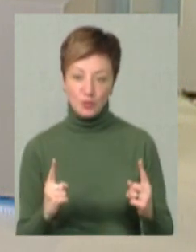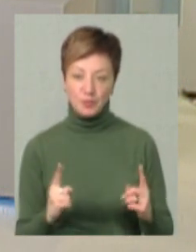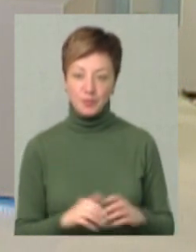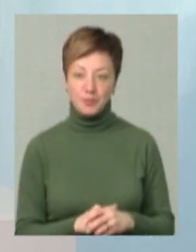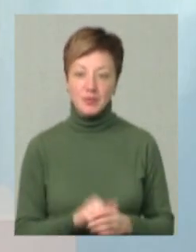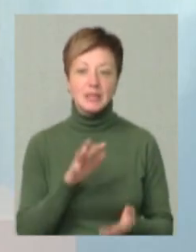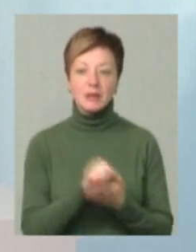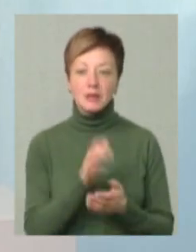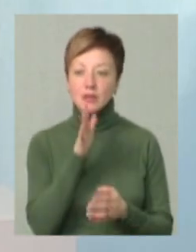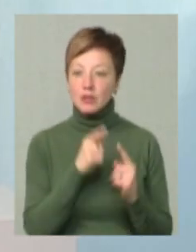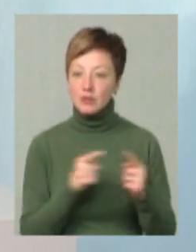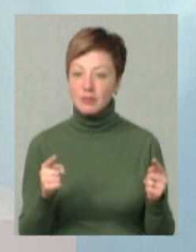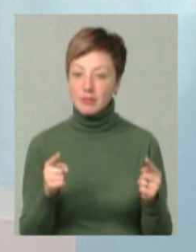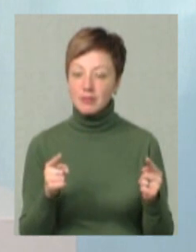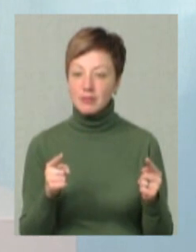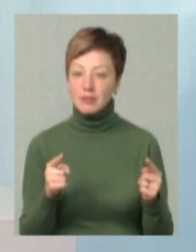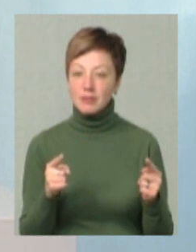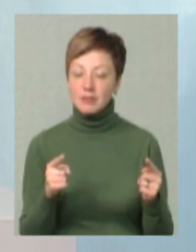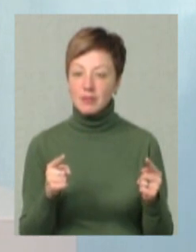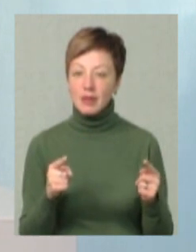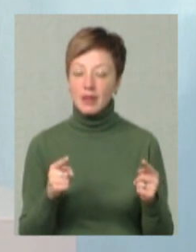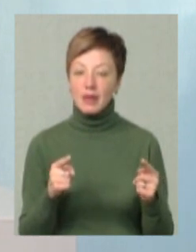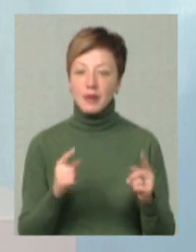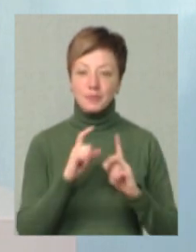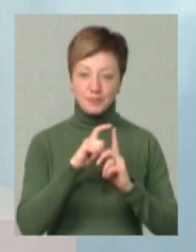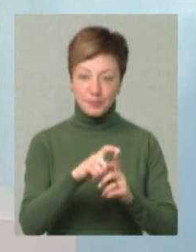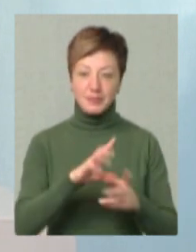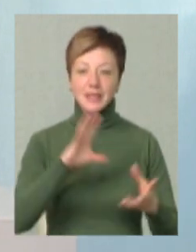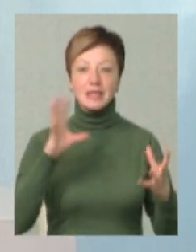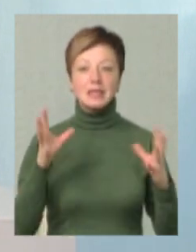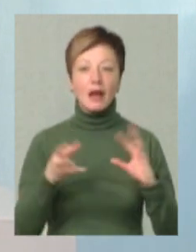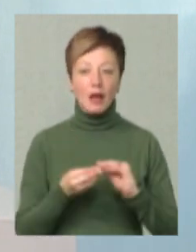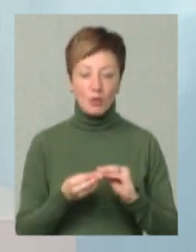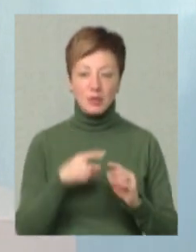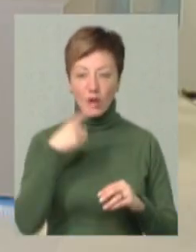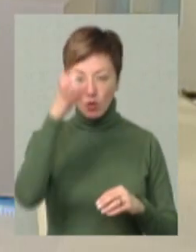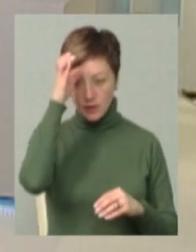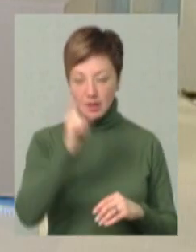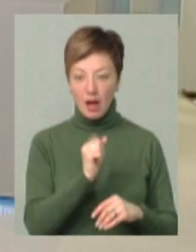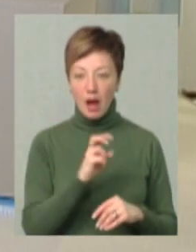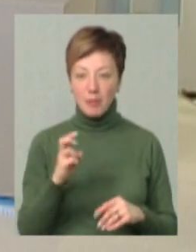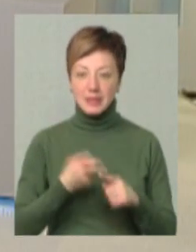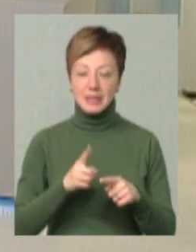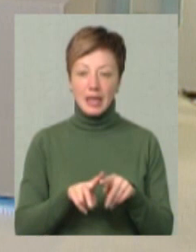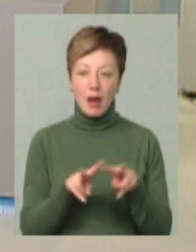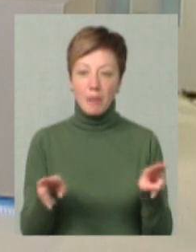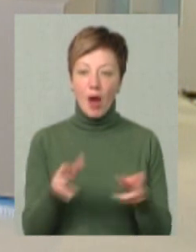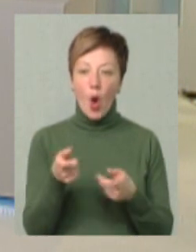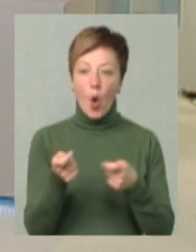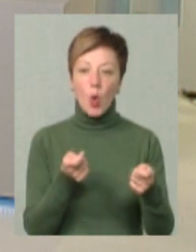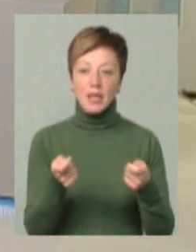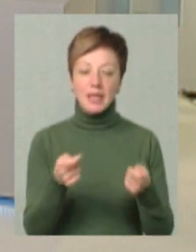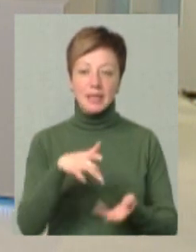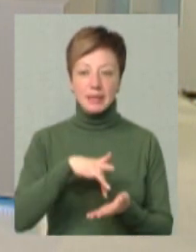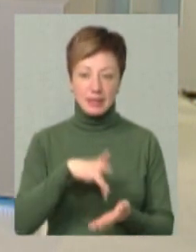Скільки зайняло це часу? Загалом, якщо казати про освітній хаб, це певний координаційний центр.